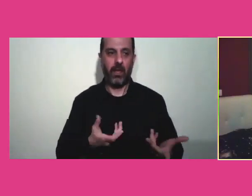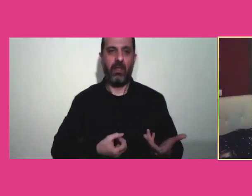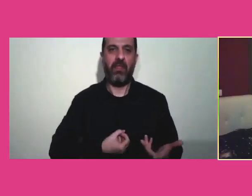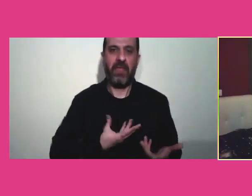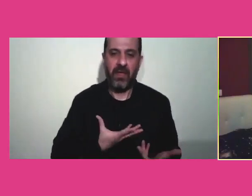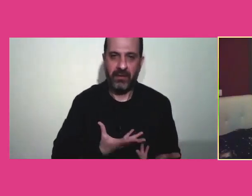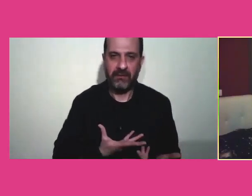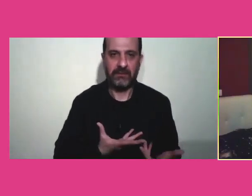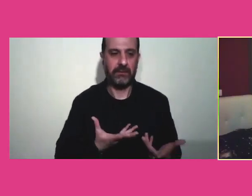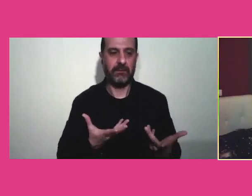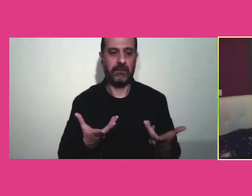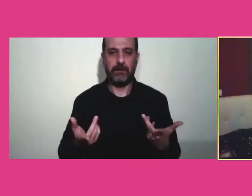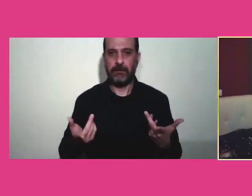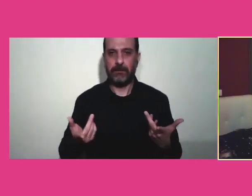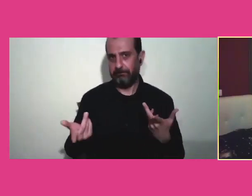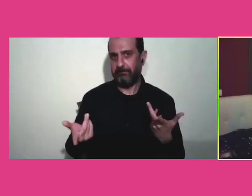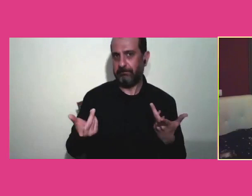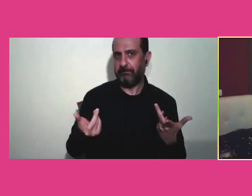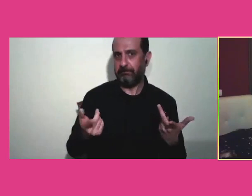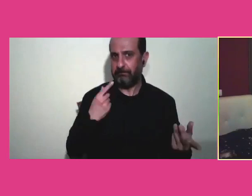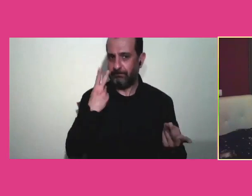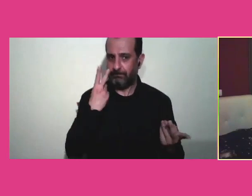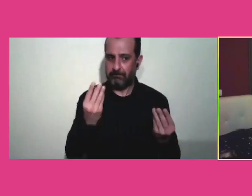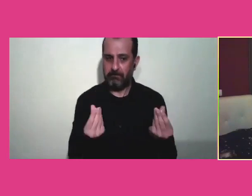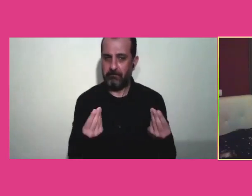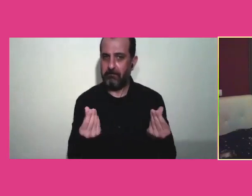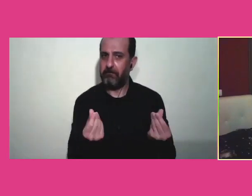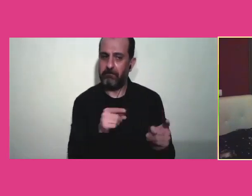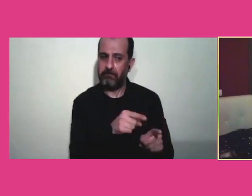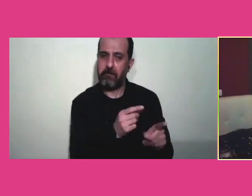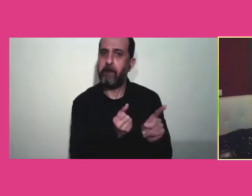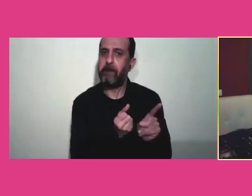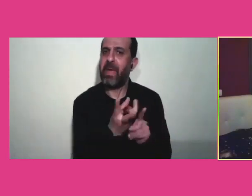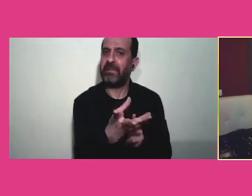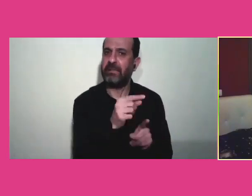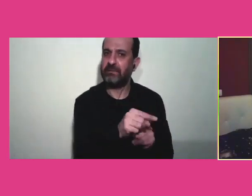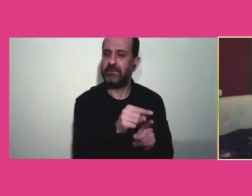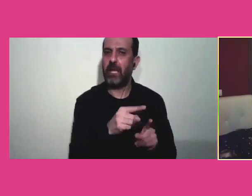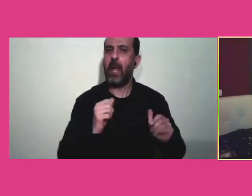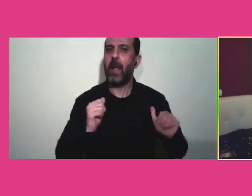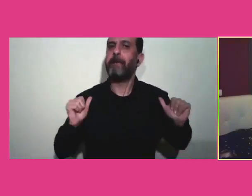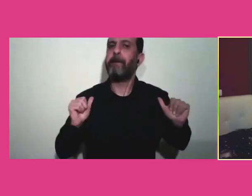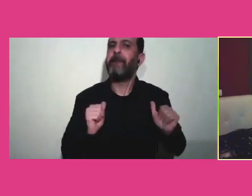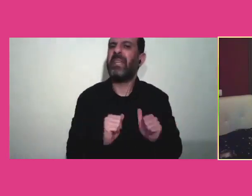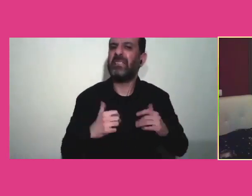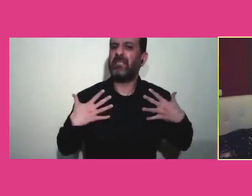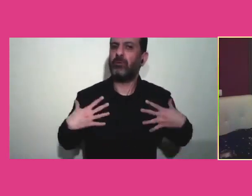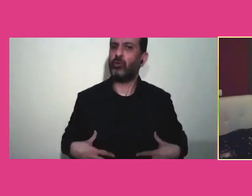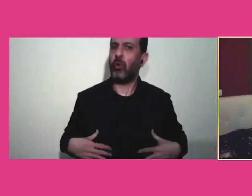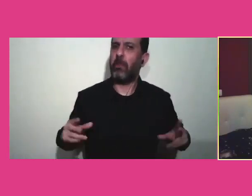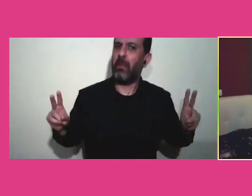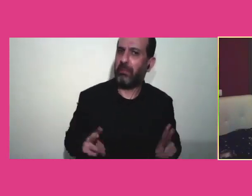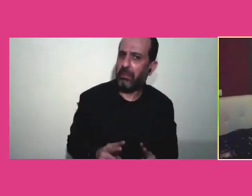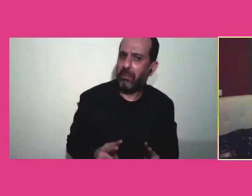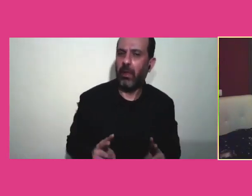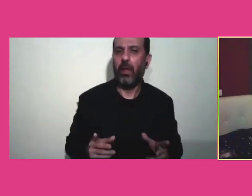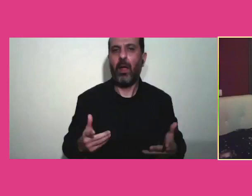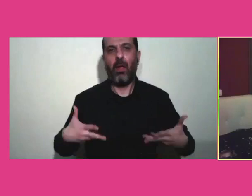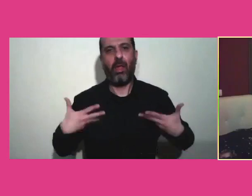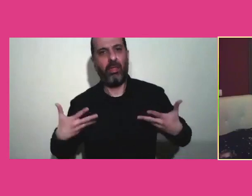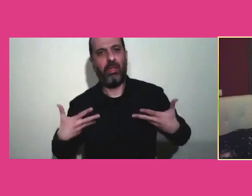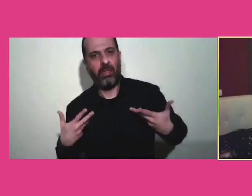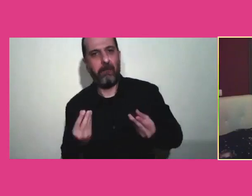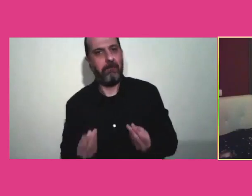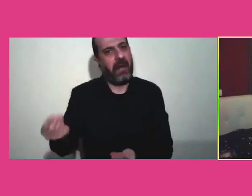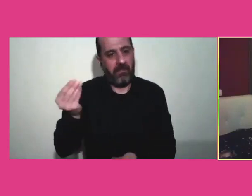μας οδήγησαν στη διαπίστωση ότι η διάθεσή τους βελτιώθηκε και τα επίπεδα σωματικής πίεσης μειώθηκαν καθώς έπαιζαν το παιχνίδι. Ενώ η άλλη